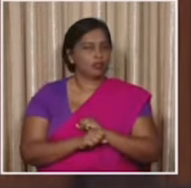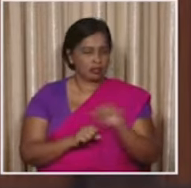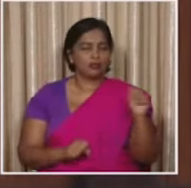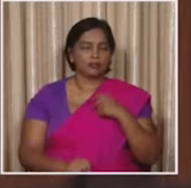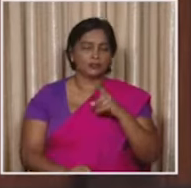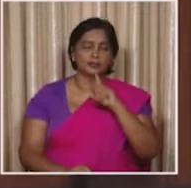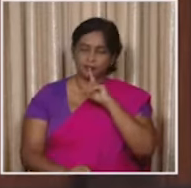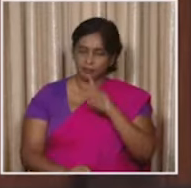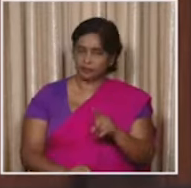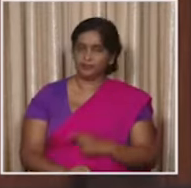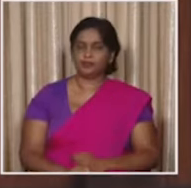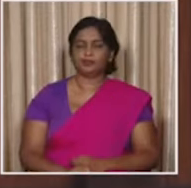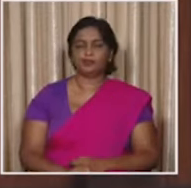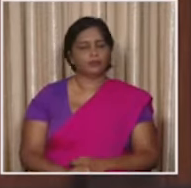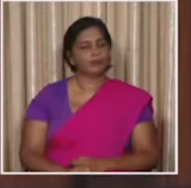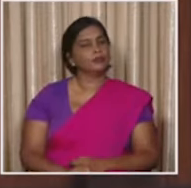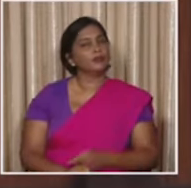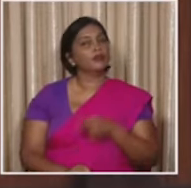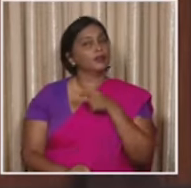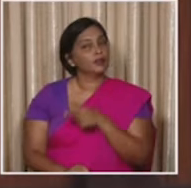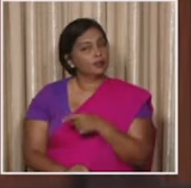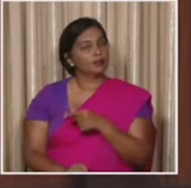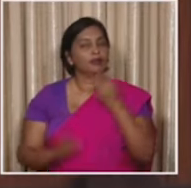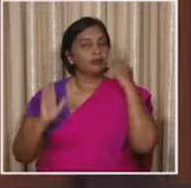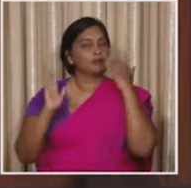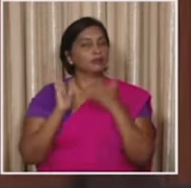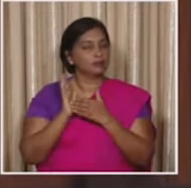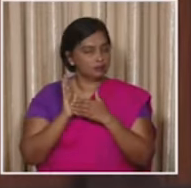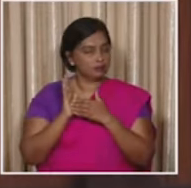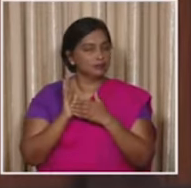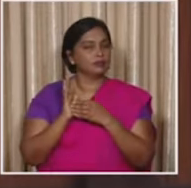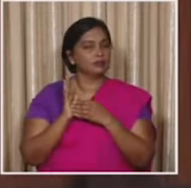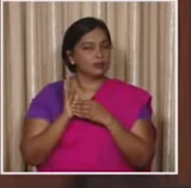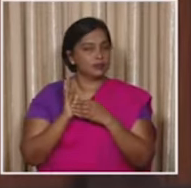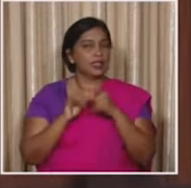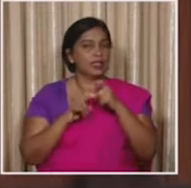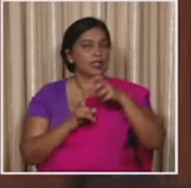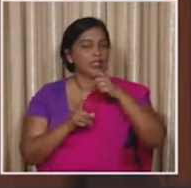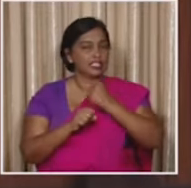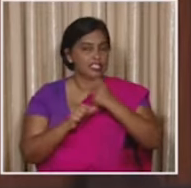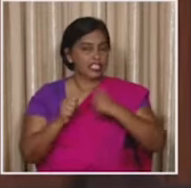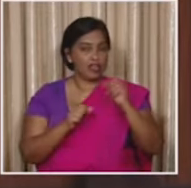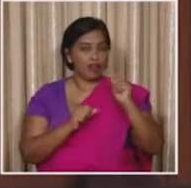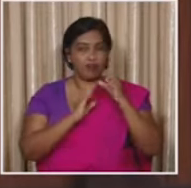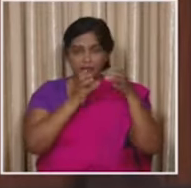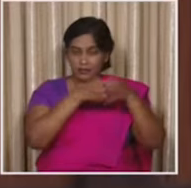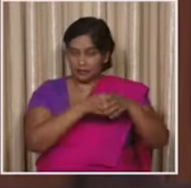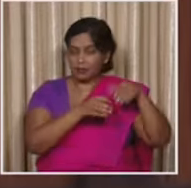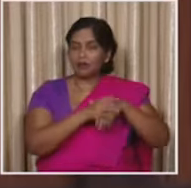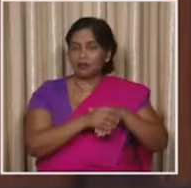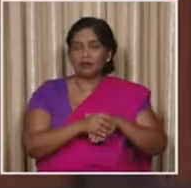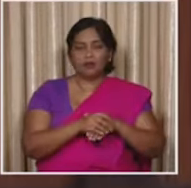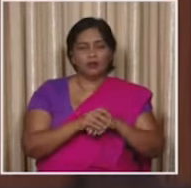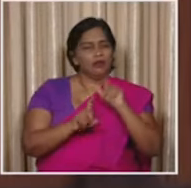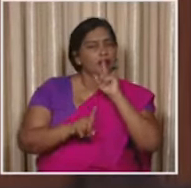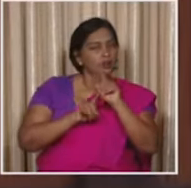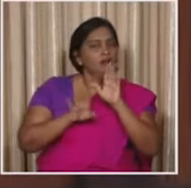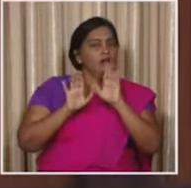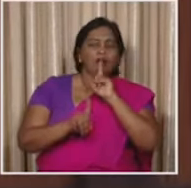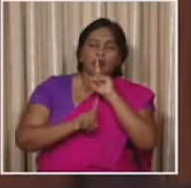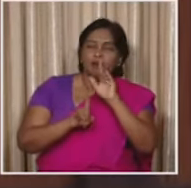அந்த கச்சேரியிலே கேட்பாரு ஒளிய, இதுவரைக்கும் இந்த யானை பிரச்சனைக்கு ஒரு தீர்வு, ஒரு நிரந்தரமான ஒரு தீர்வு, ஆக குறைந்த தாங்கள் முன்வைத்த